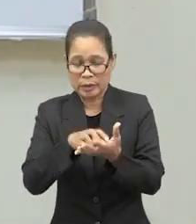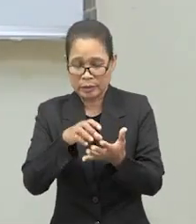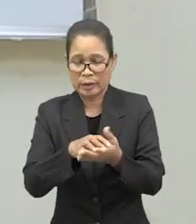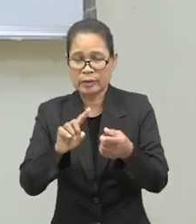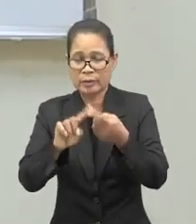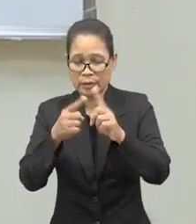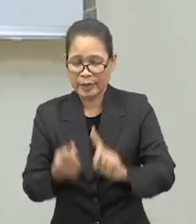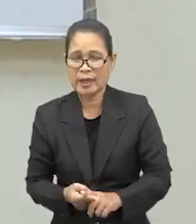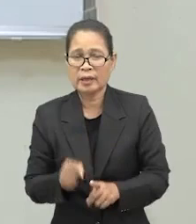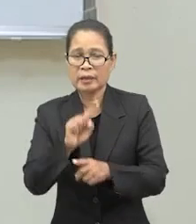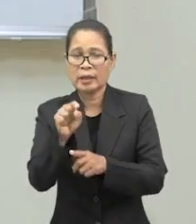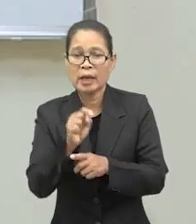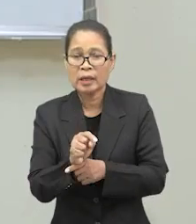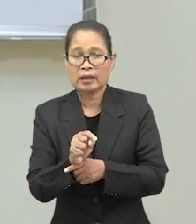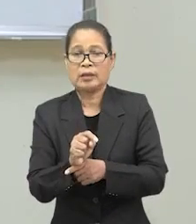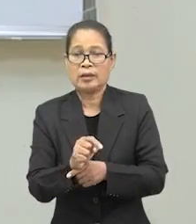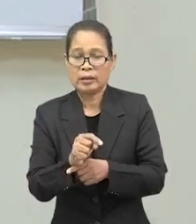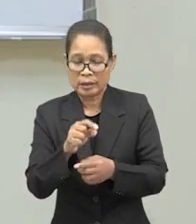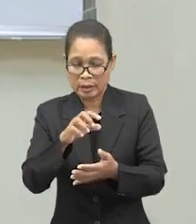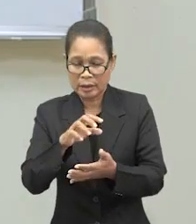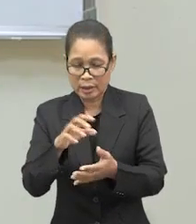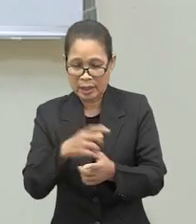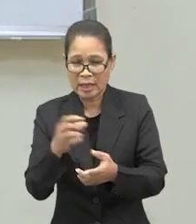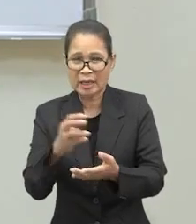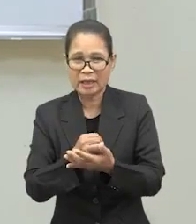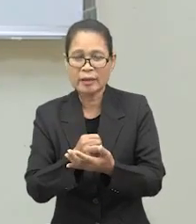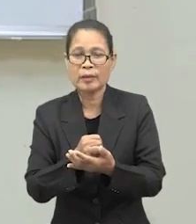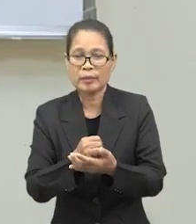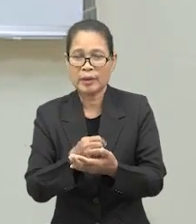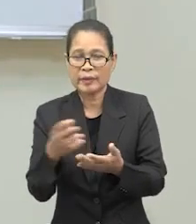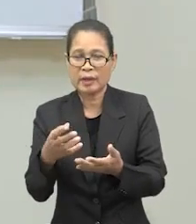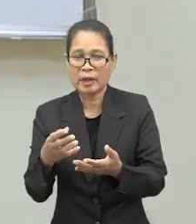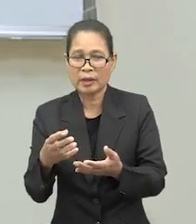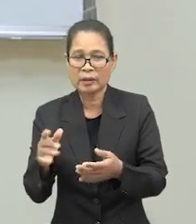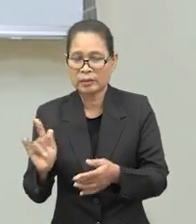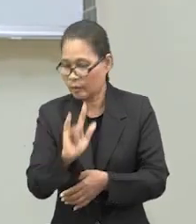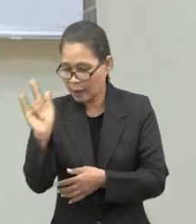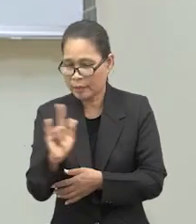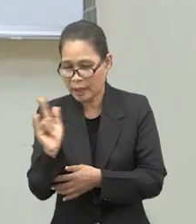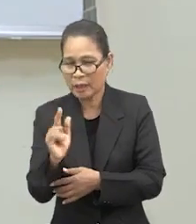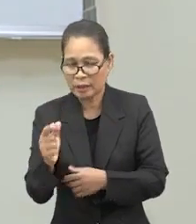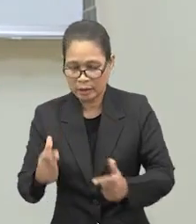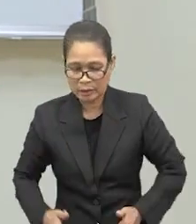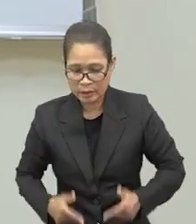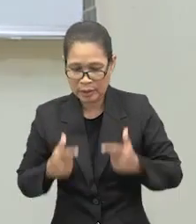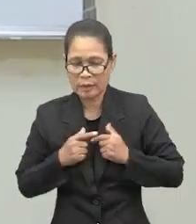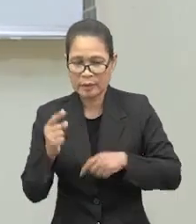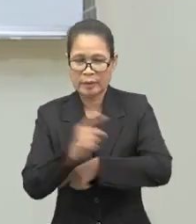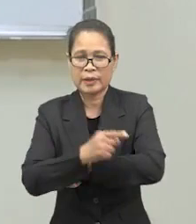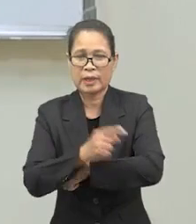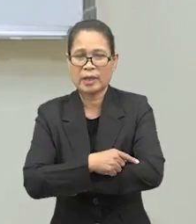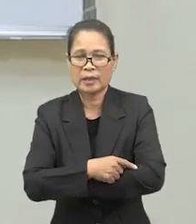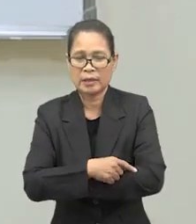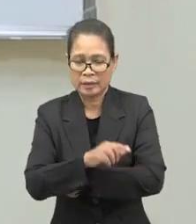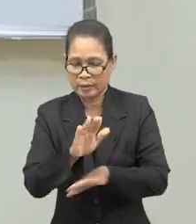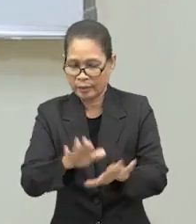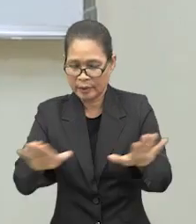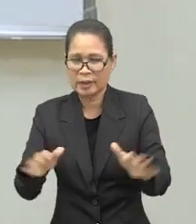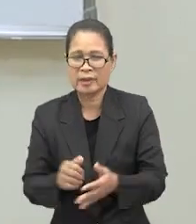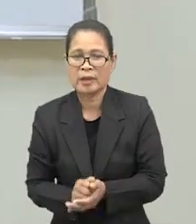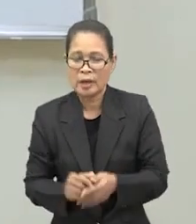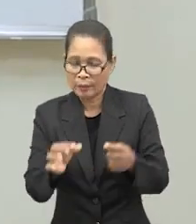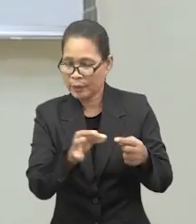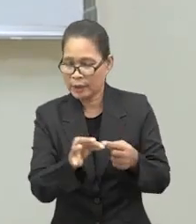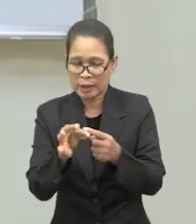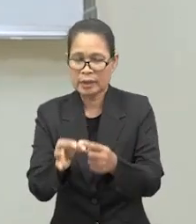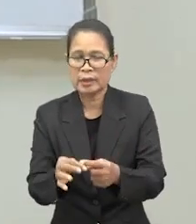hía đập bay ở cồn nâng ái che kẹn nề màn vị thị đỏ ní căn tại chợ bà hai ai do từ prà prà nơi khăn ống chi phi luôn nơi